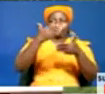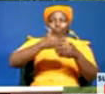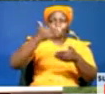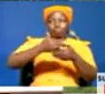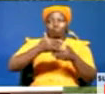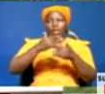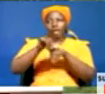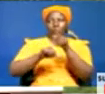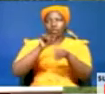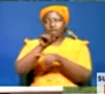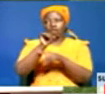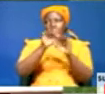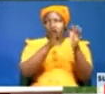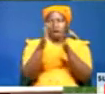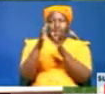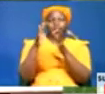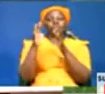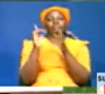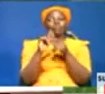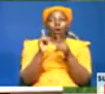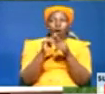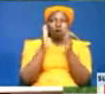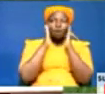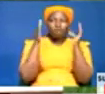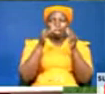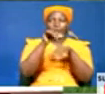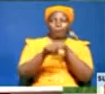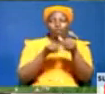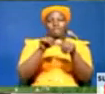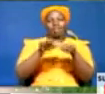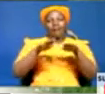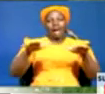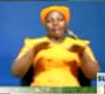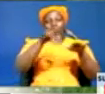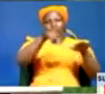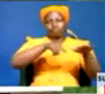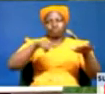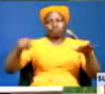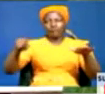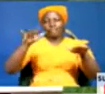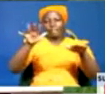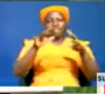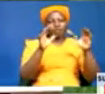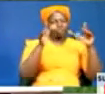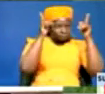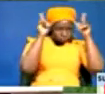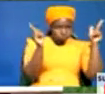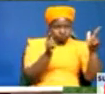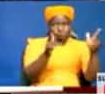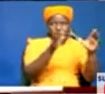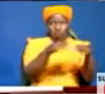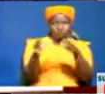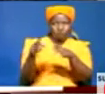huo, kwa kutilia maanani mapana ya awali ya ardhi ya makundi matano ya ufugaji katika muda wa miezi